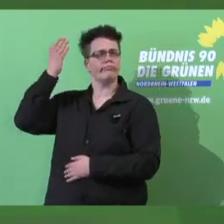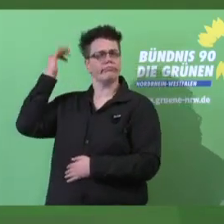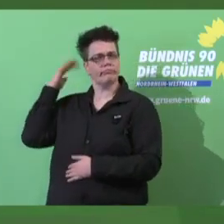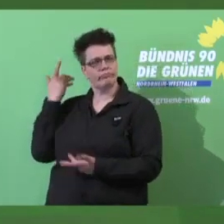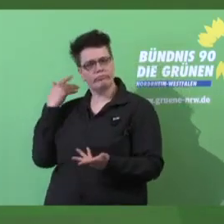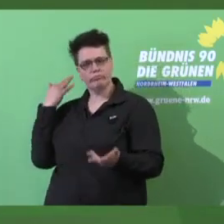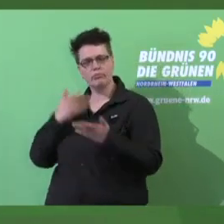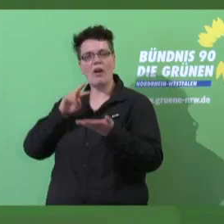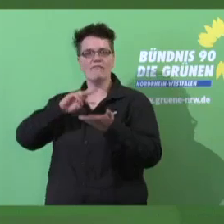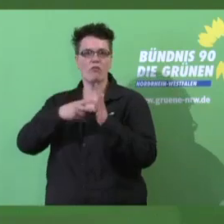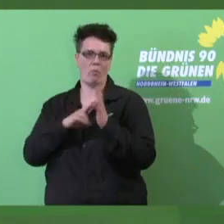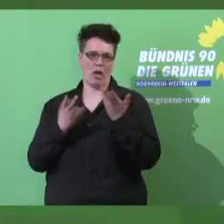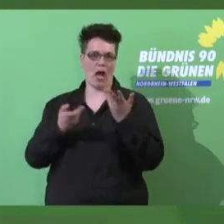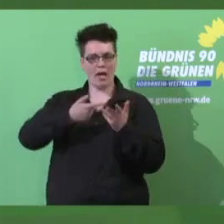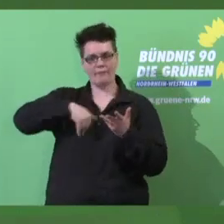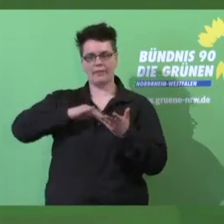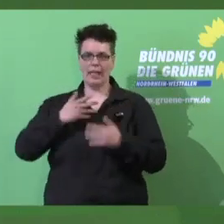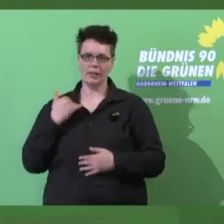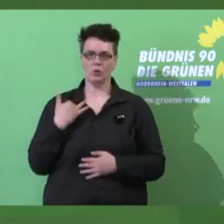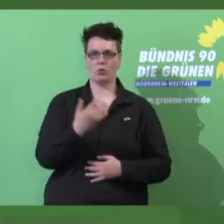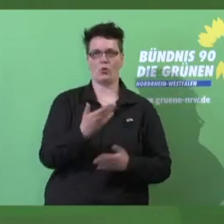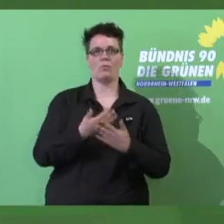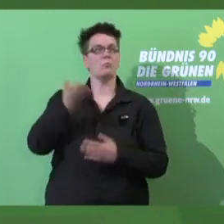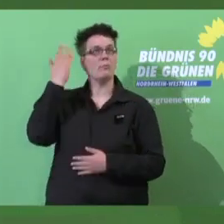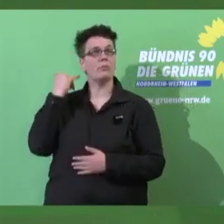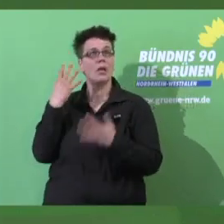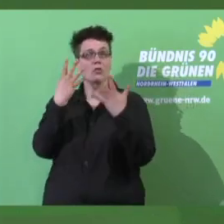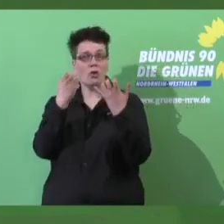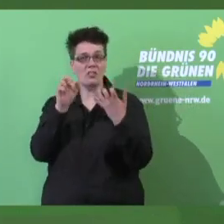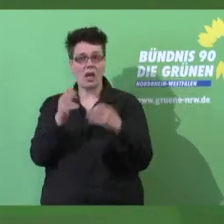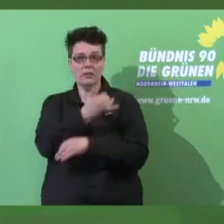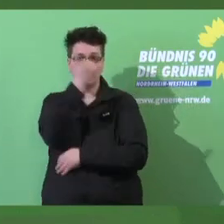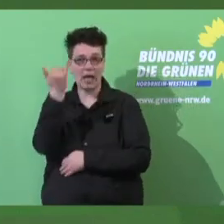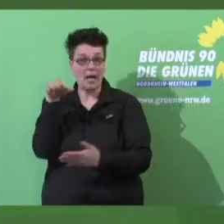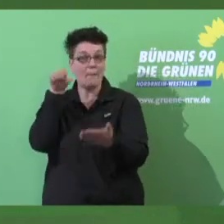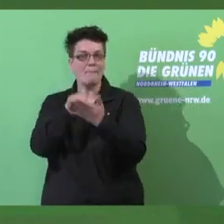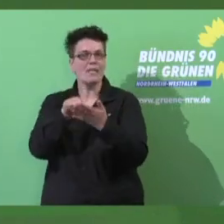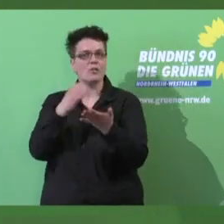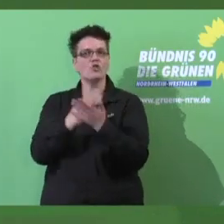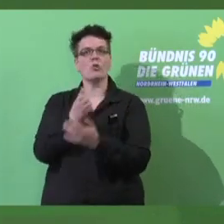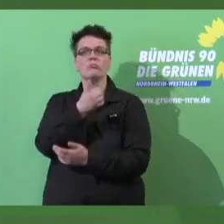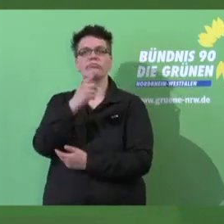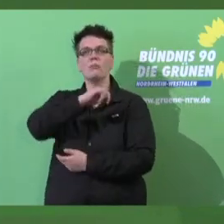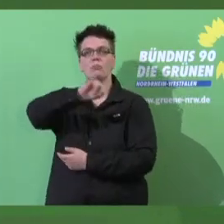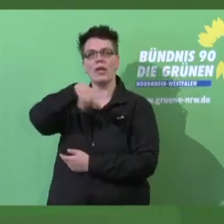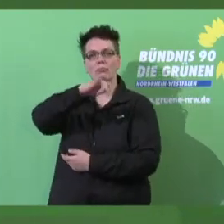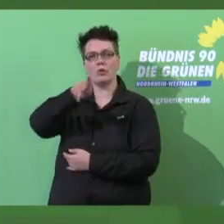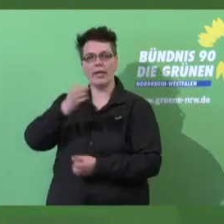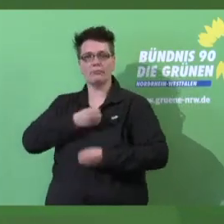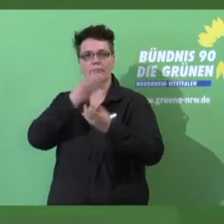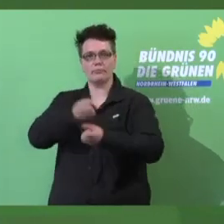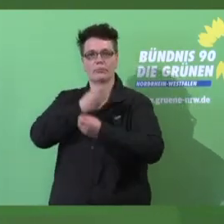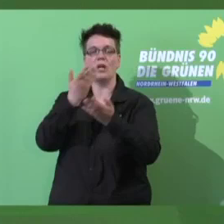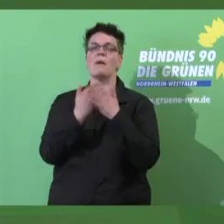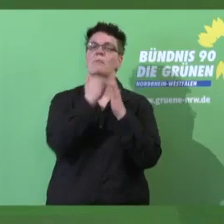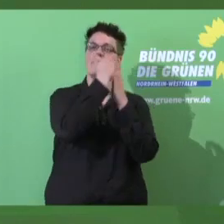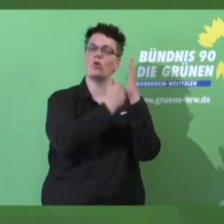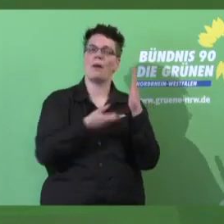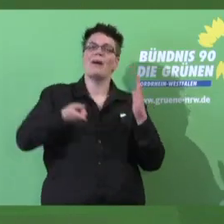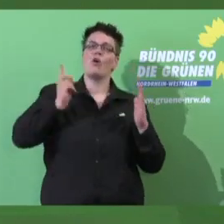in Regierungsverantwortung schon Mitte der 90er Projekte vorangebracht haben, wie das Programm 100 Radstationen oder